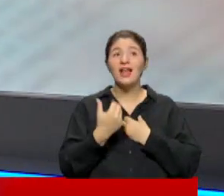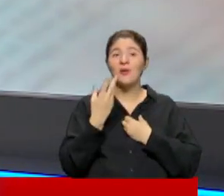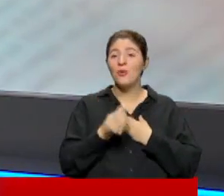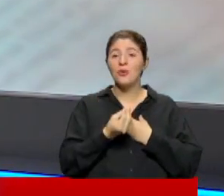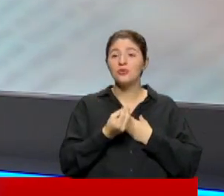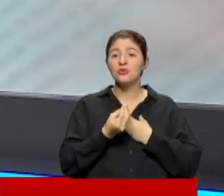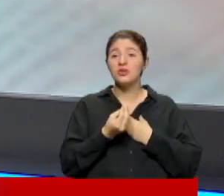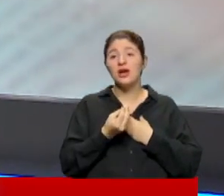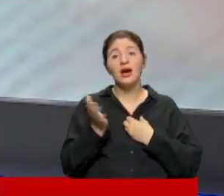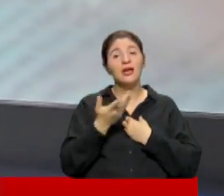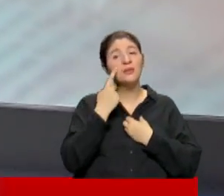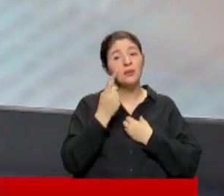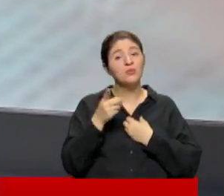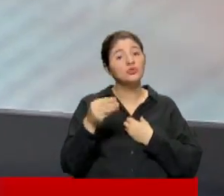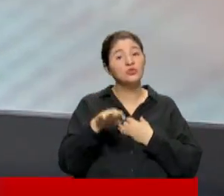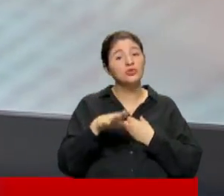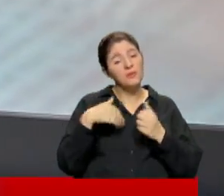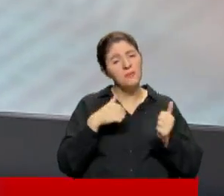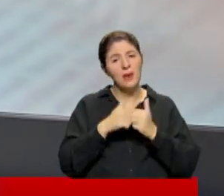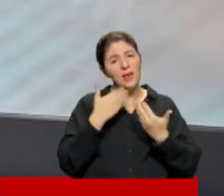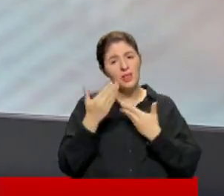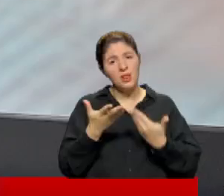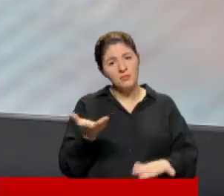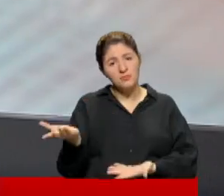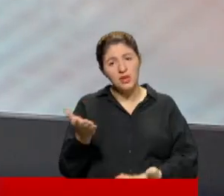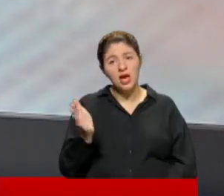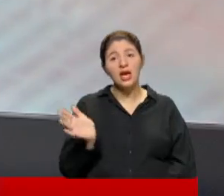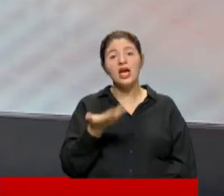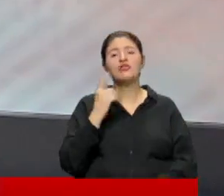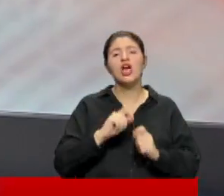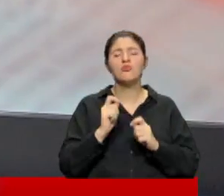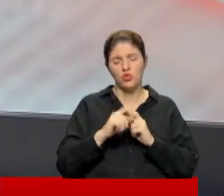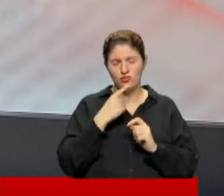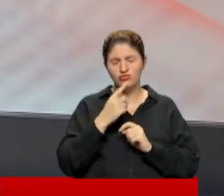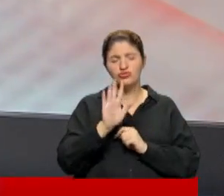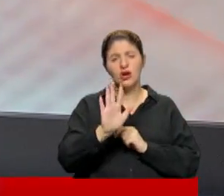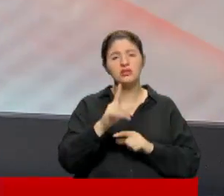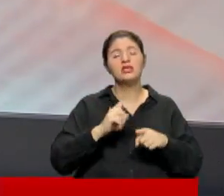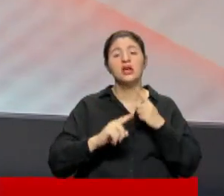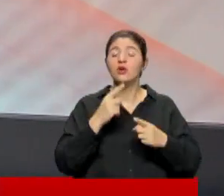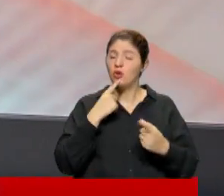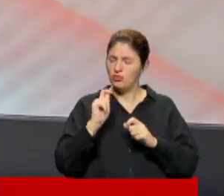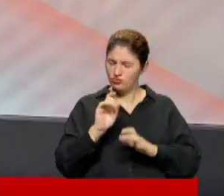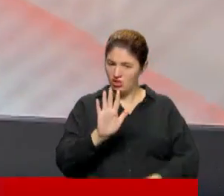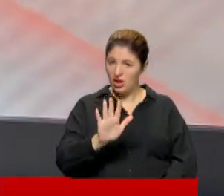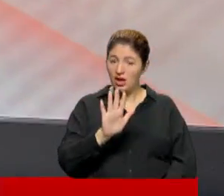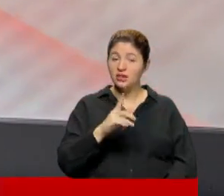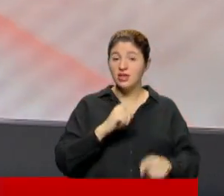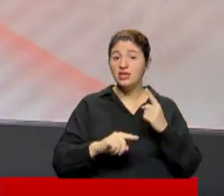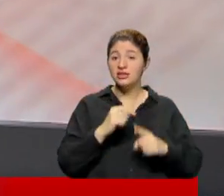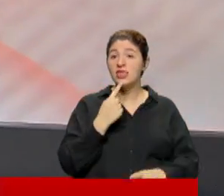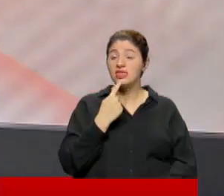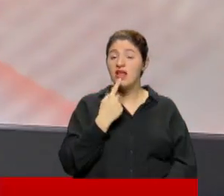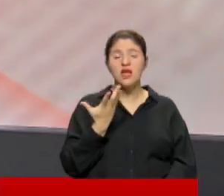olduğunu Hadi bakalım bu çocuğa birlikte anlatalım geçtik ekonomiyi konuşacağız siyaseti konuşacağız siyasetin